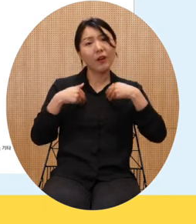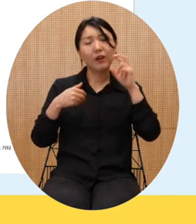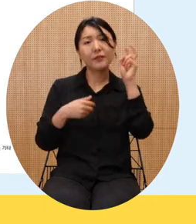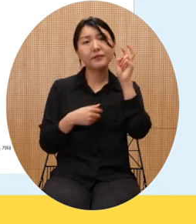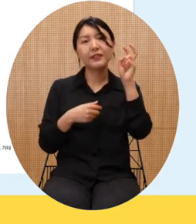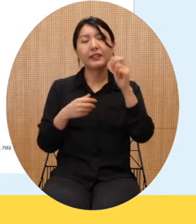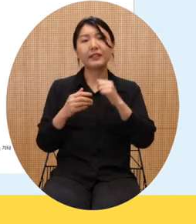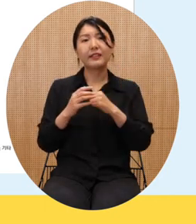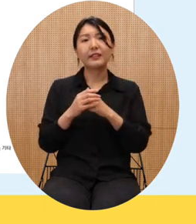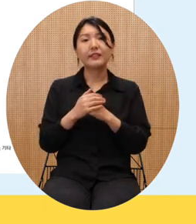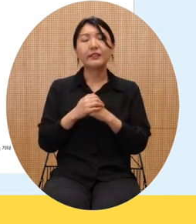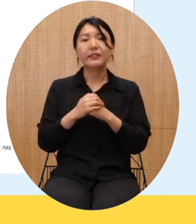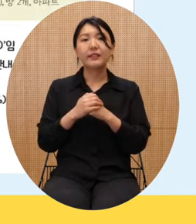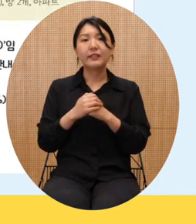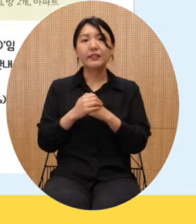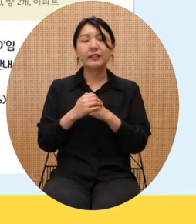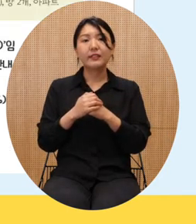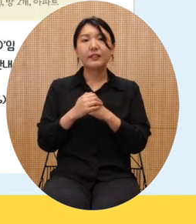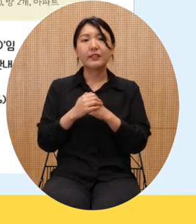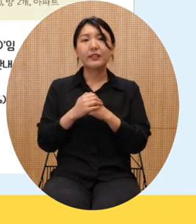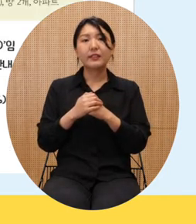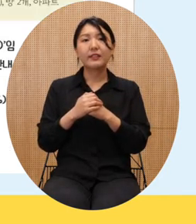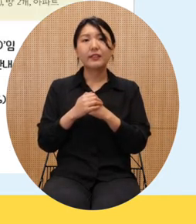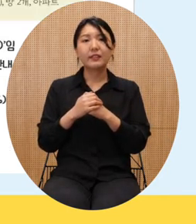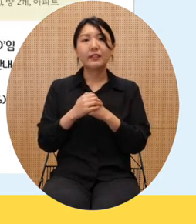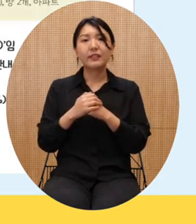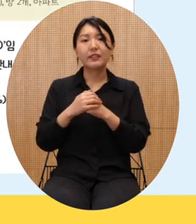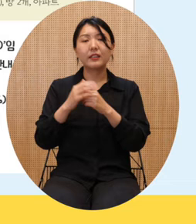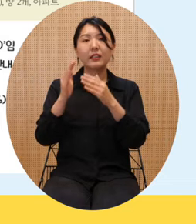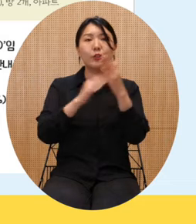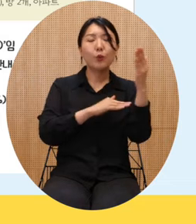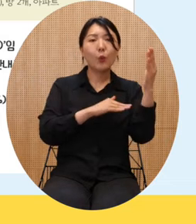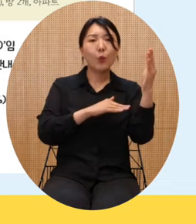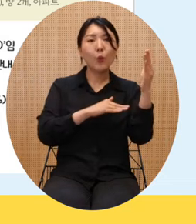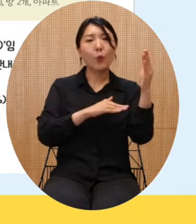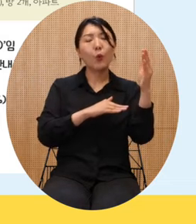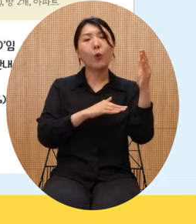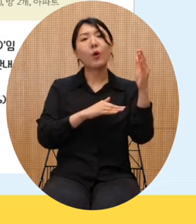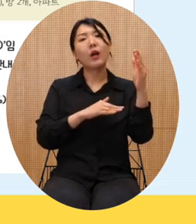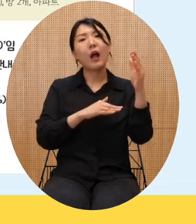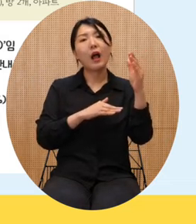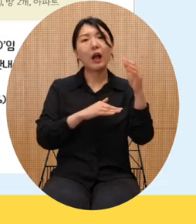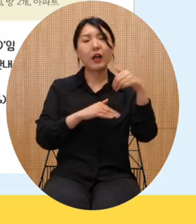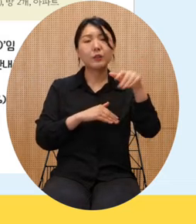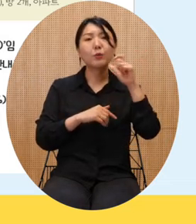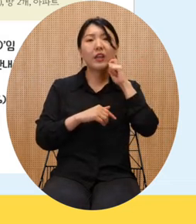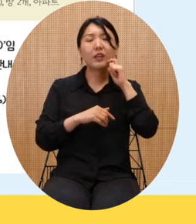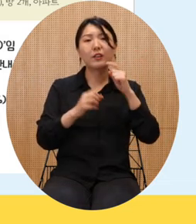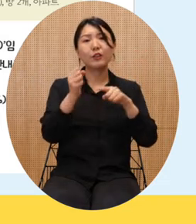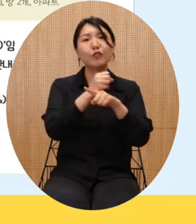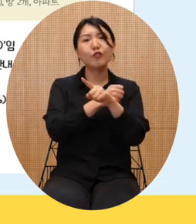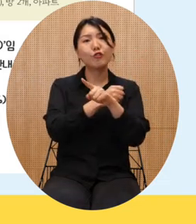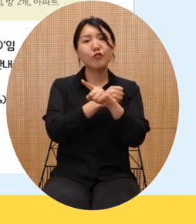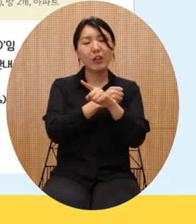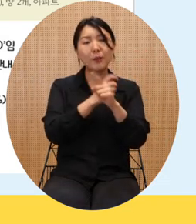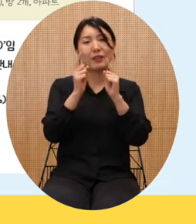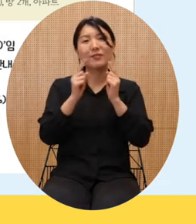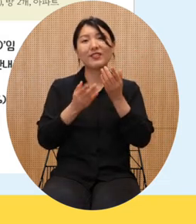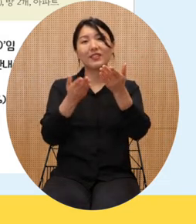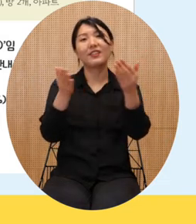상향의 경우에는 더 지원해야 되는 거 아닌가? 이런 고민을 앞으로 좀 필요할 것 같고요. 그래서 이주 소요 및